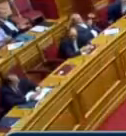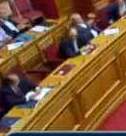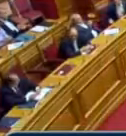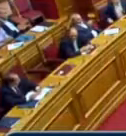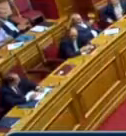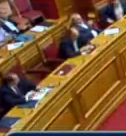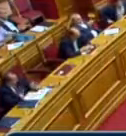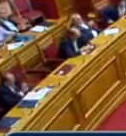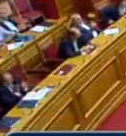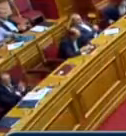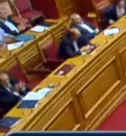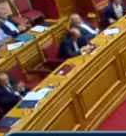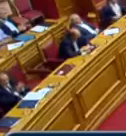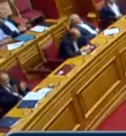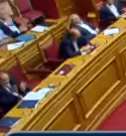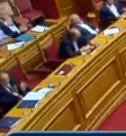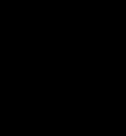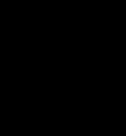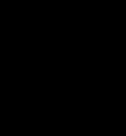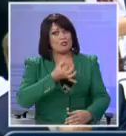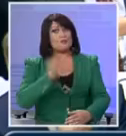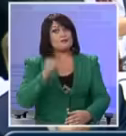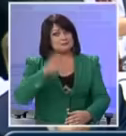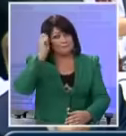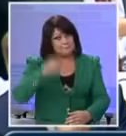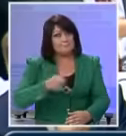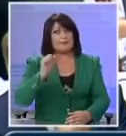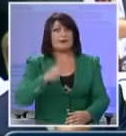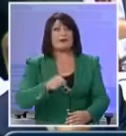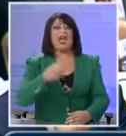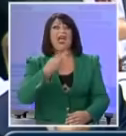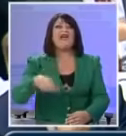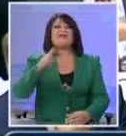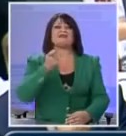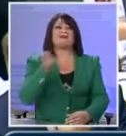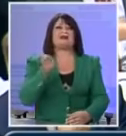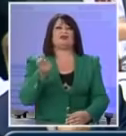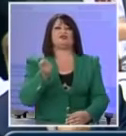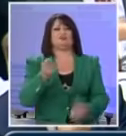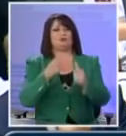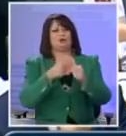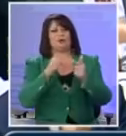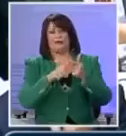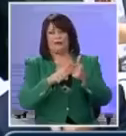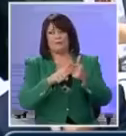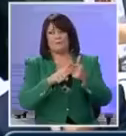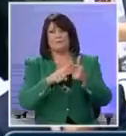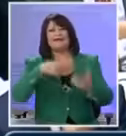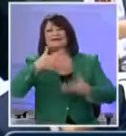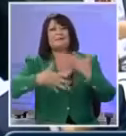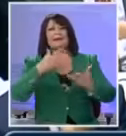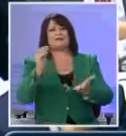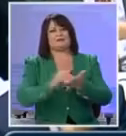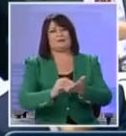κοινωνίας για ένα αύξηση αυτή του χρέους να δύο τα χετε μπερδέψει